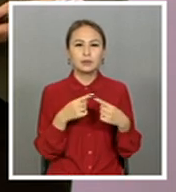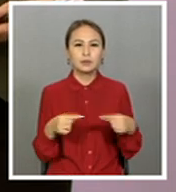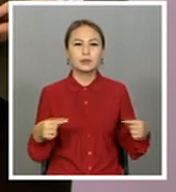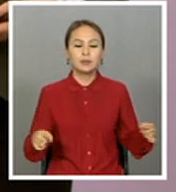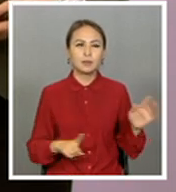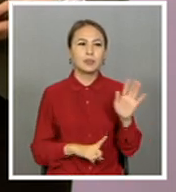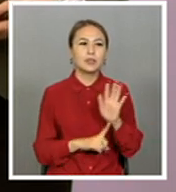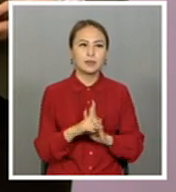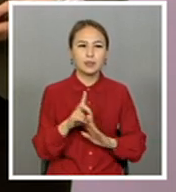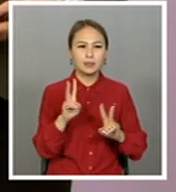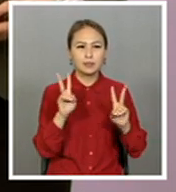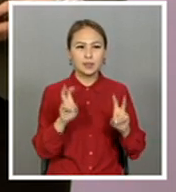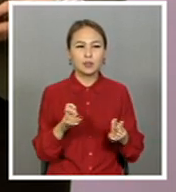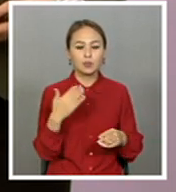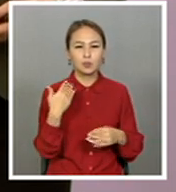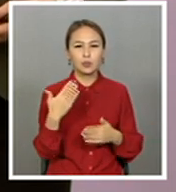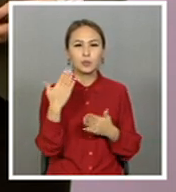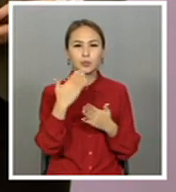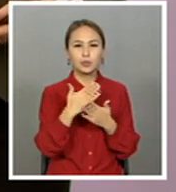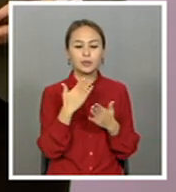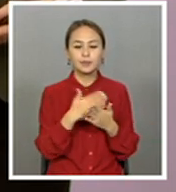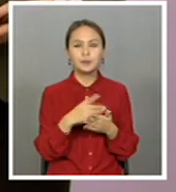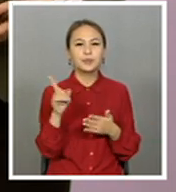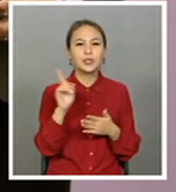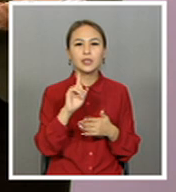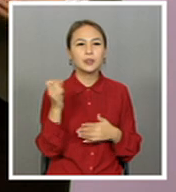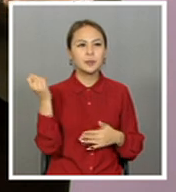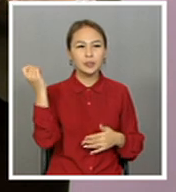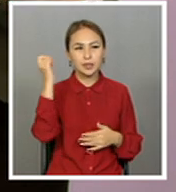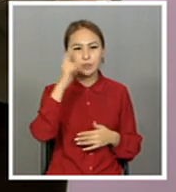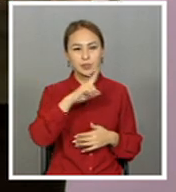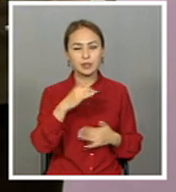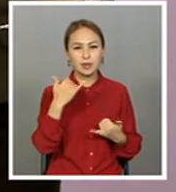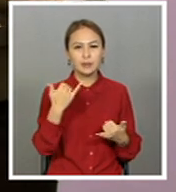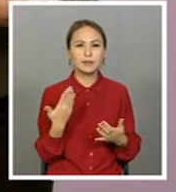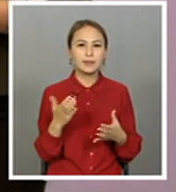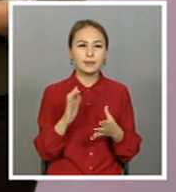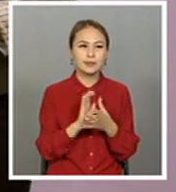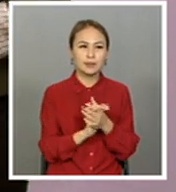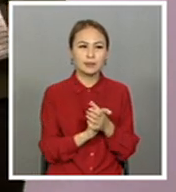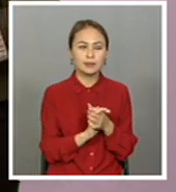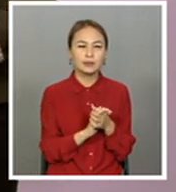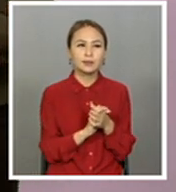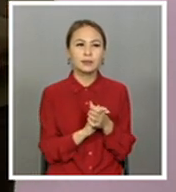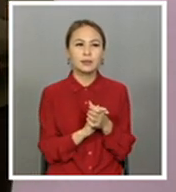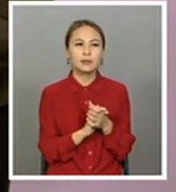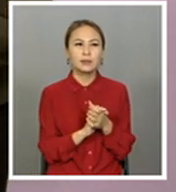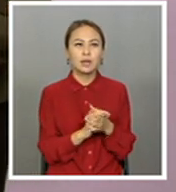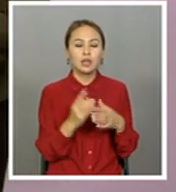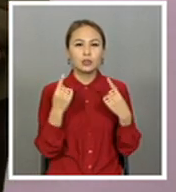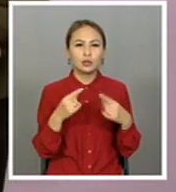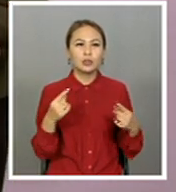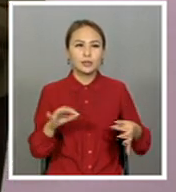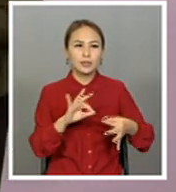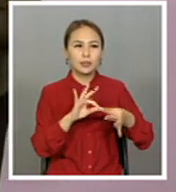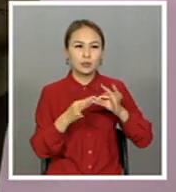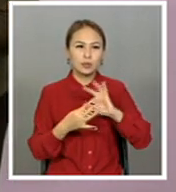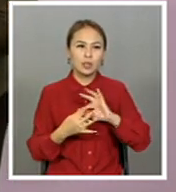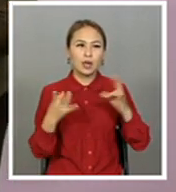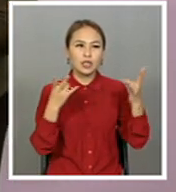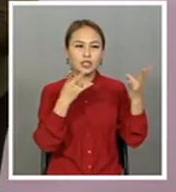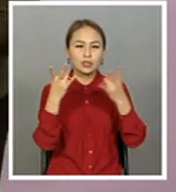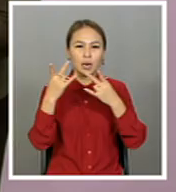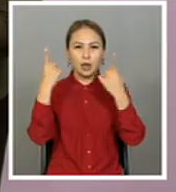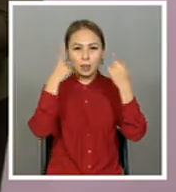бастаймыз. Бұл бөлімде нені білеміз? Қазір танысайық. Түрлі дерек көздерден